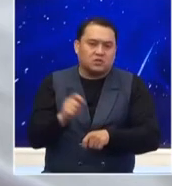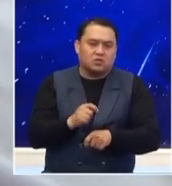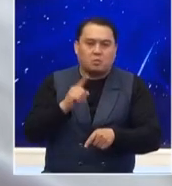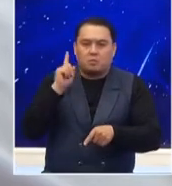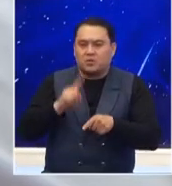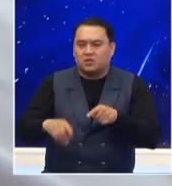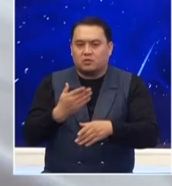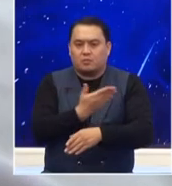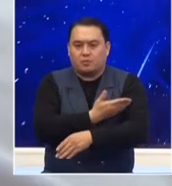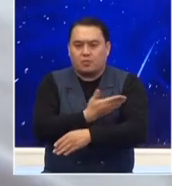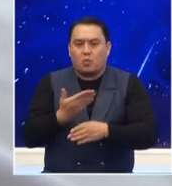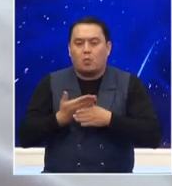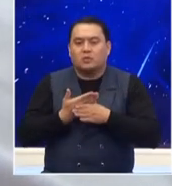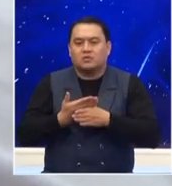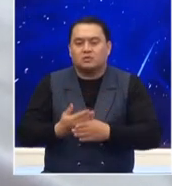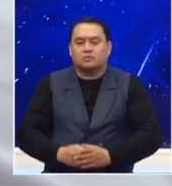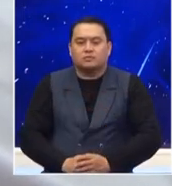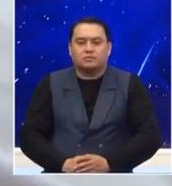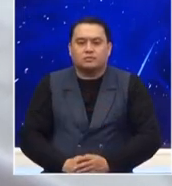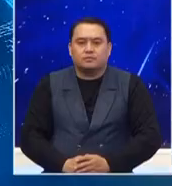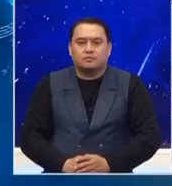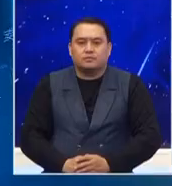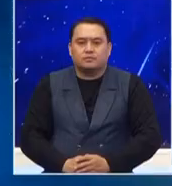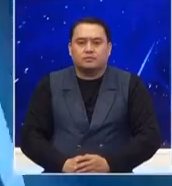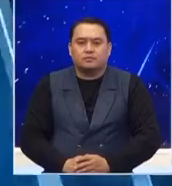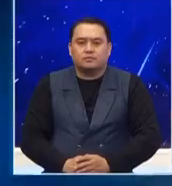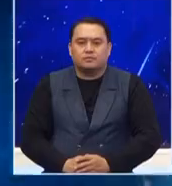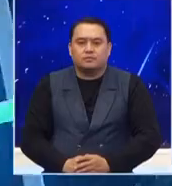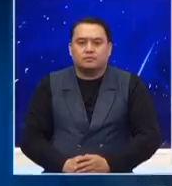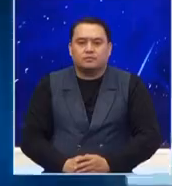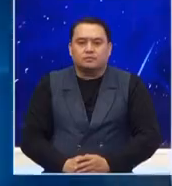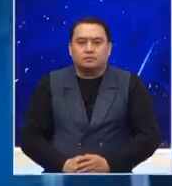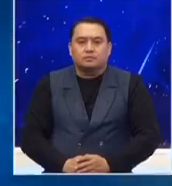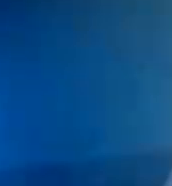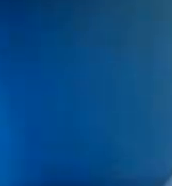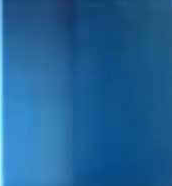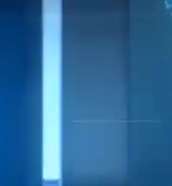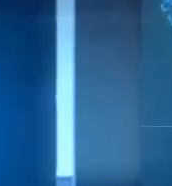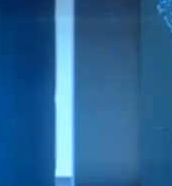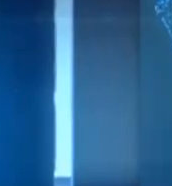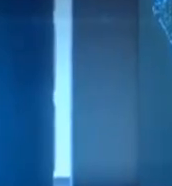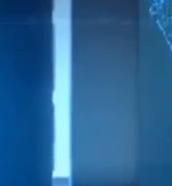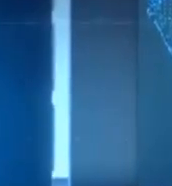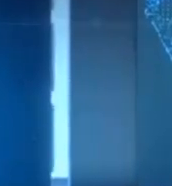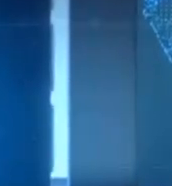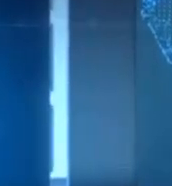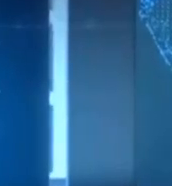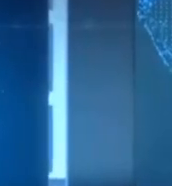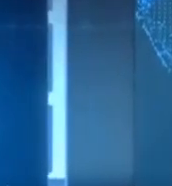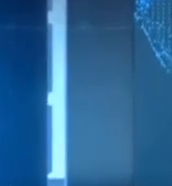считанные секунды. Достаточно набрать знакомый номер 103. Гульмира Тимиргалиева, Ержан Дусен, телеканал ЖТСУ,